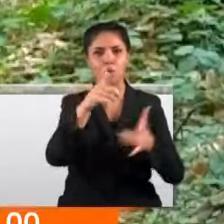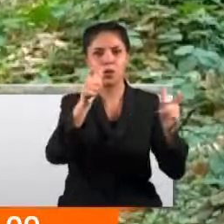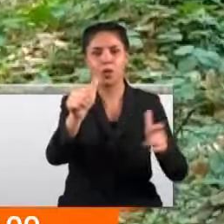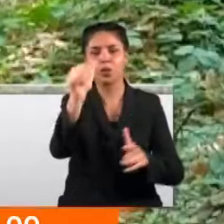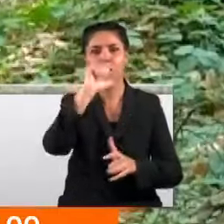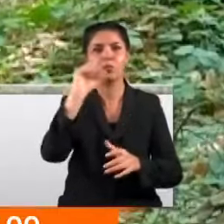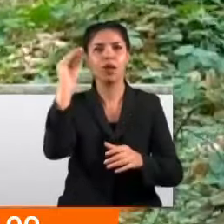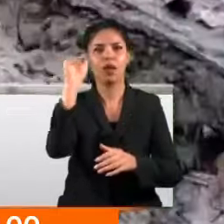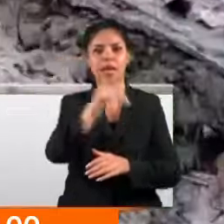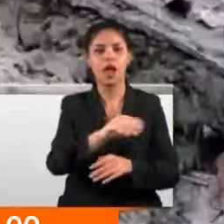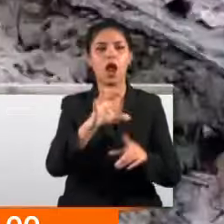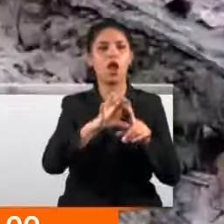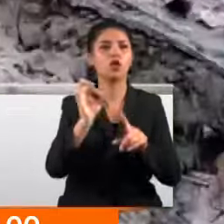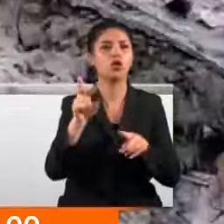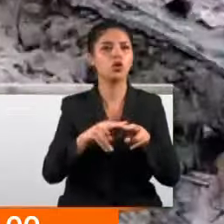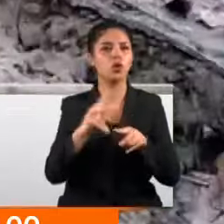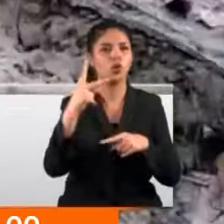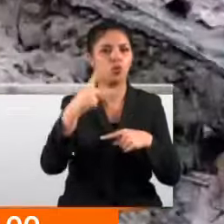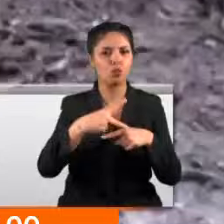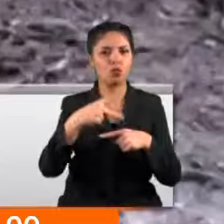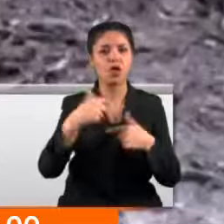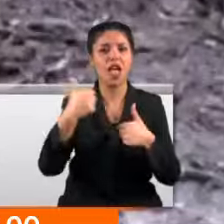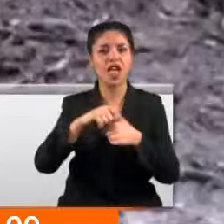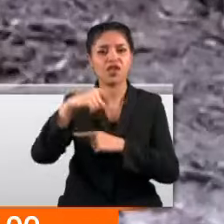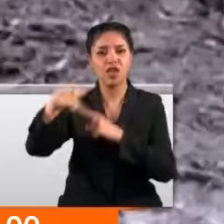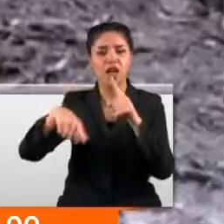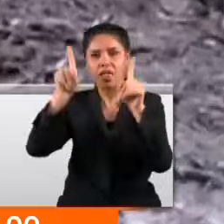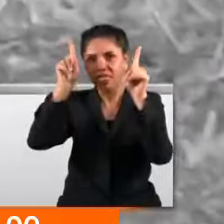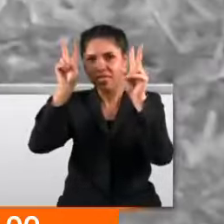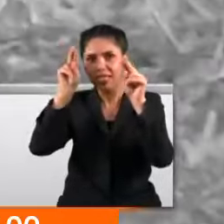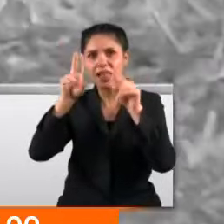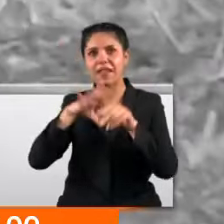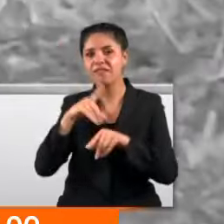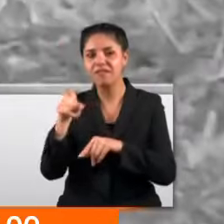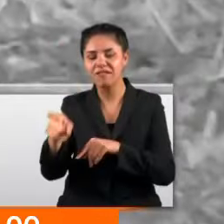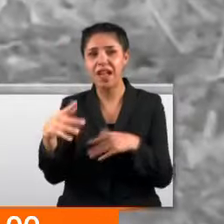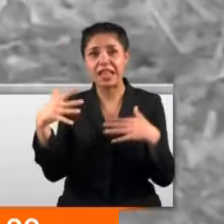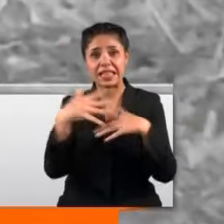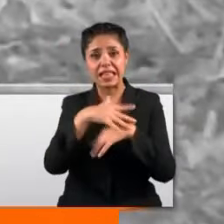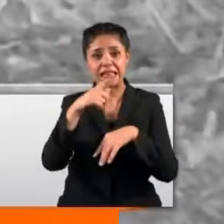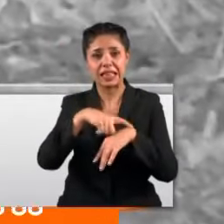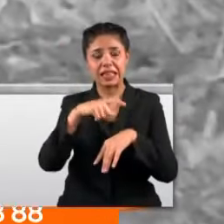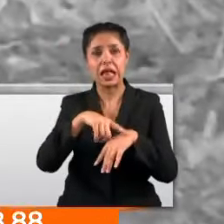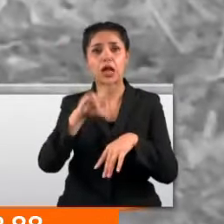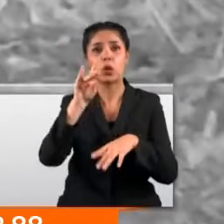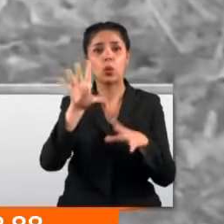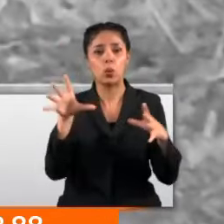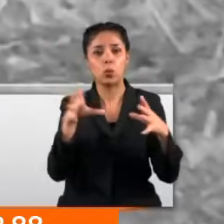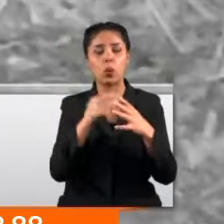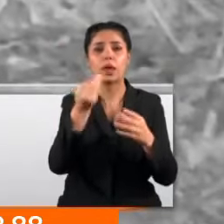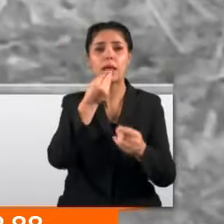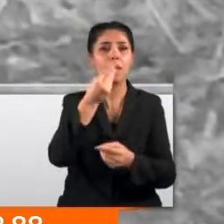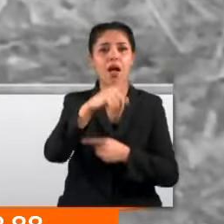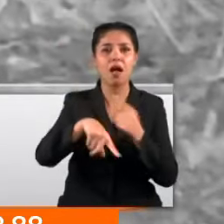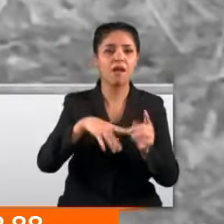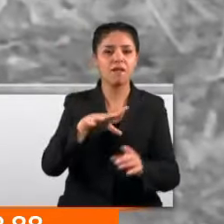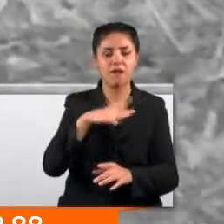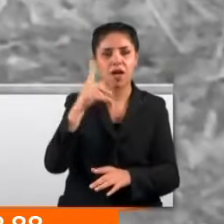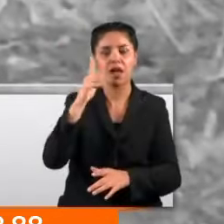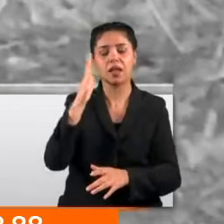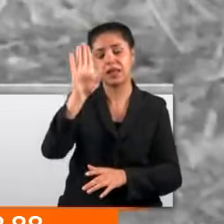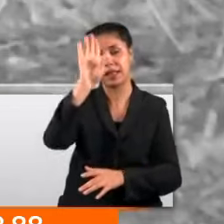gelen domuz sürüsü ve eşini arayan tilki. Gece yarısı avlanan kurt sürüsü de yine İstanbul'daki